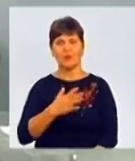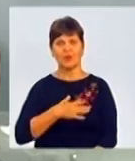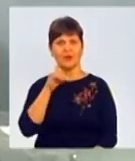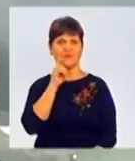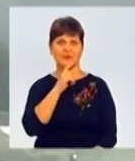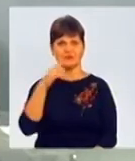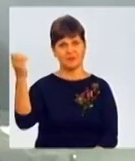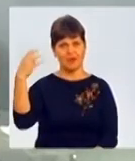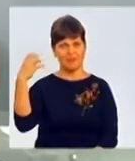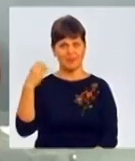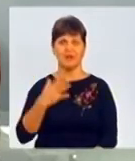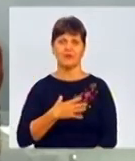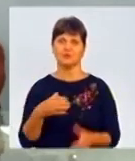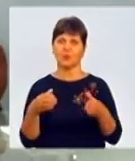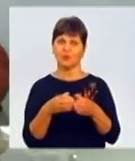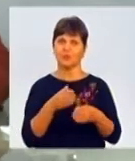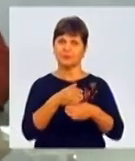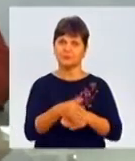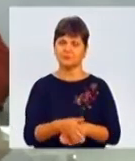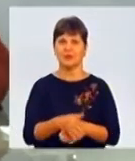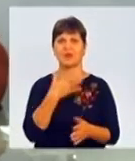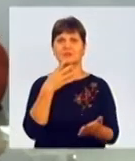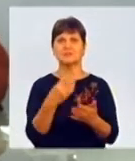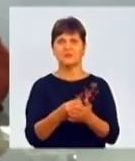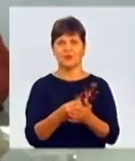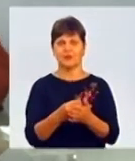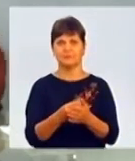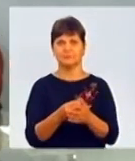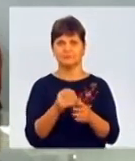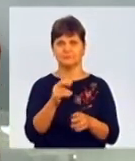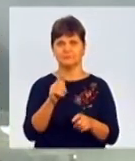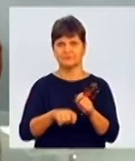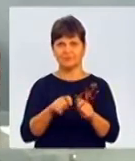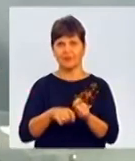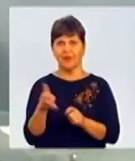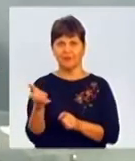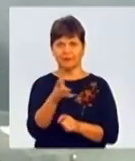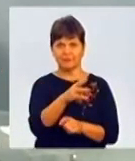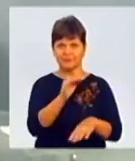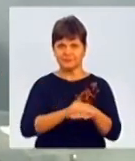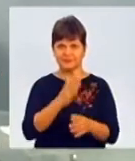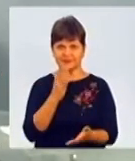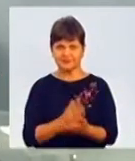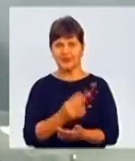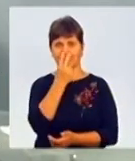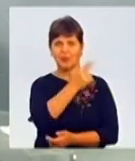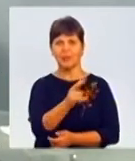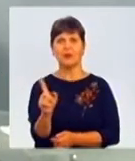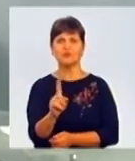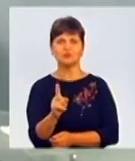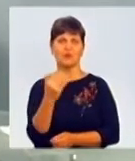знімальна група також побувала сьогодні, провела своєрідний рейд, зафільмувала. І ми зараз побачимо, що ж